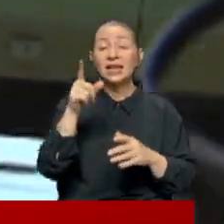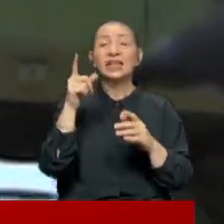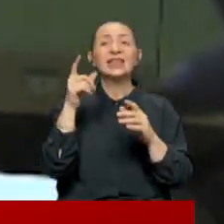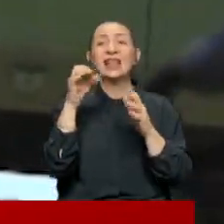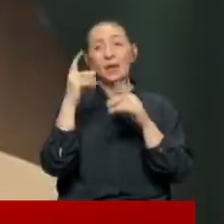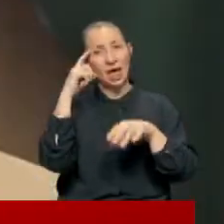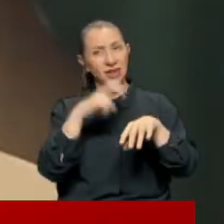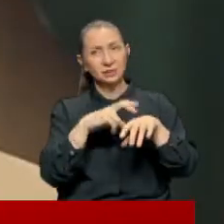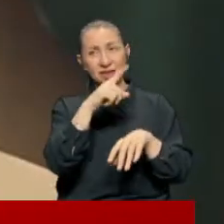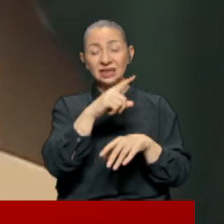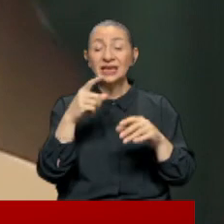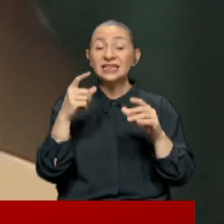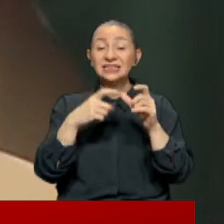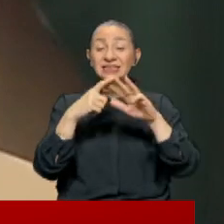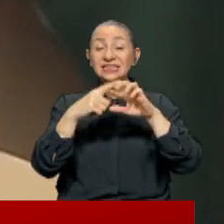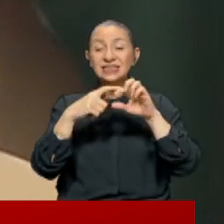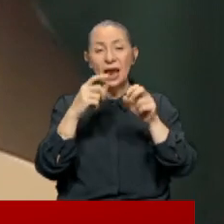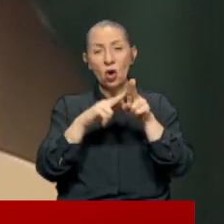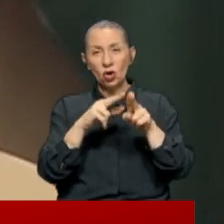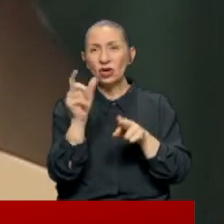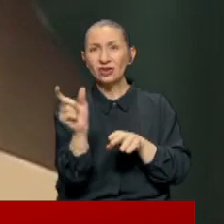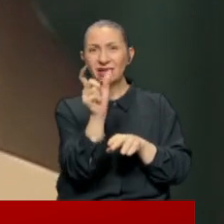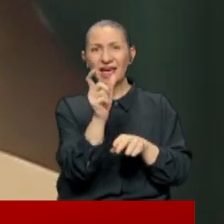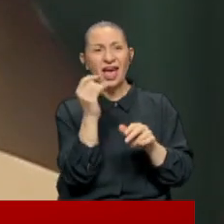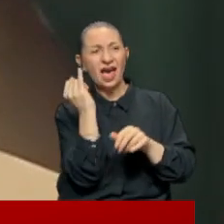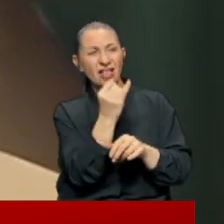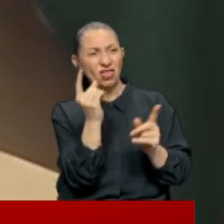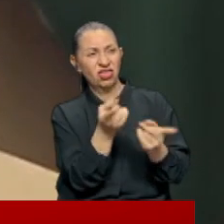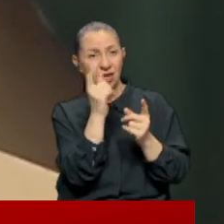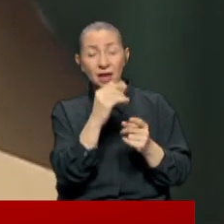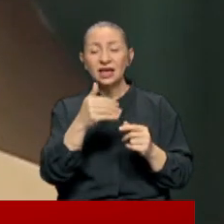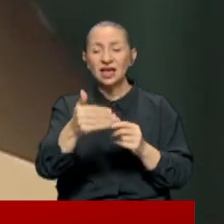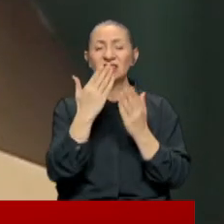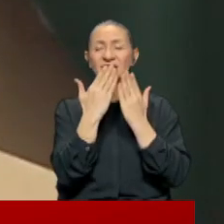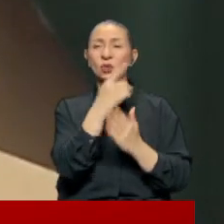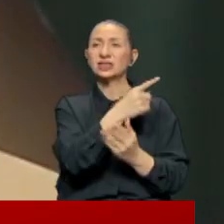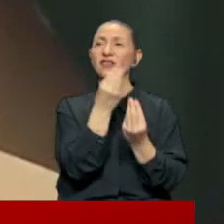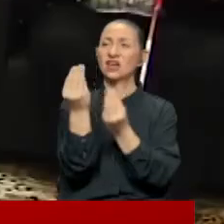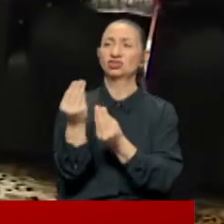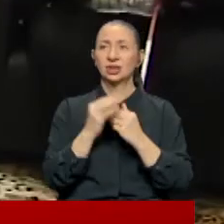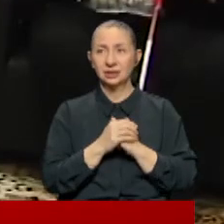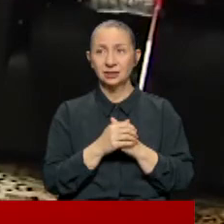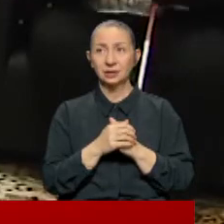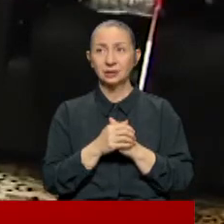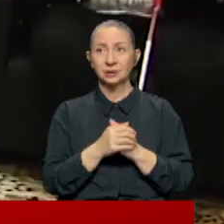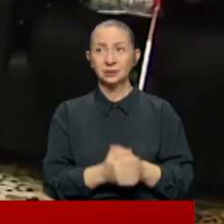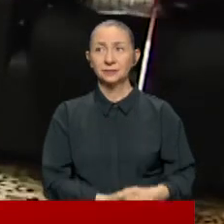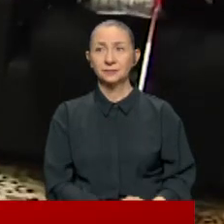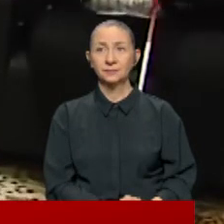hatırlatması yaptı Önümüzdeki seçimde onlarca sana verecekler